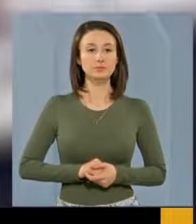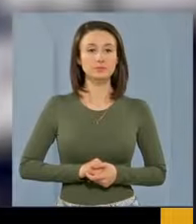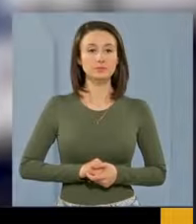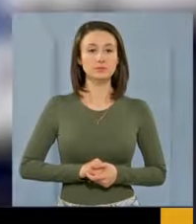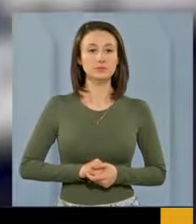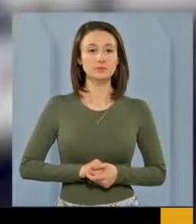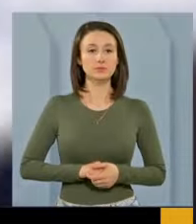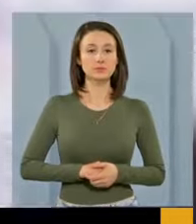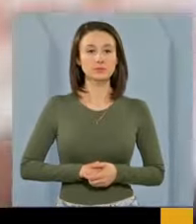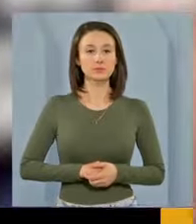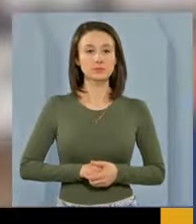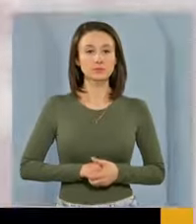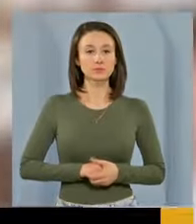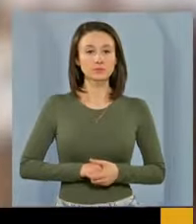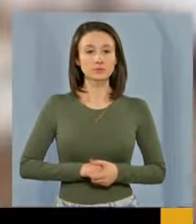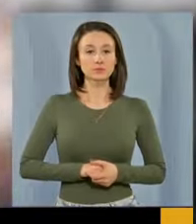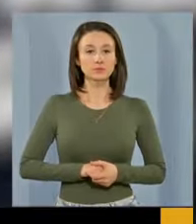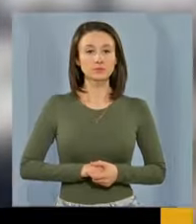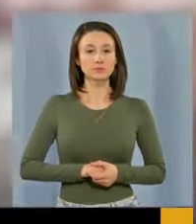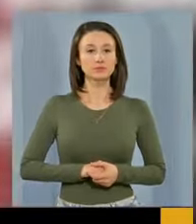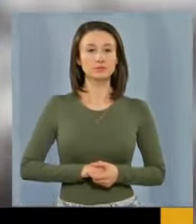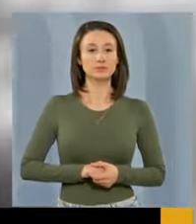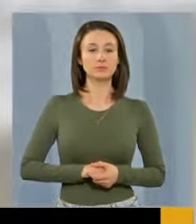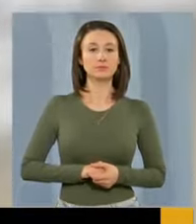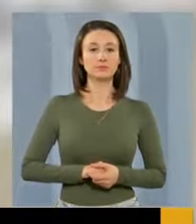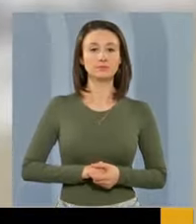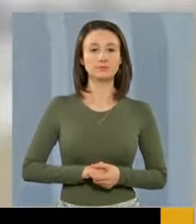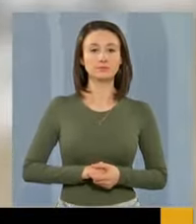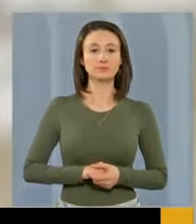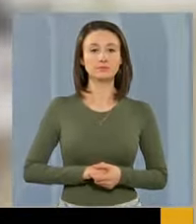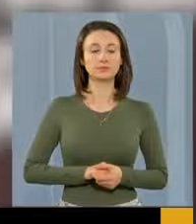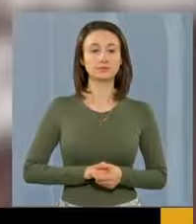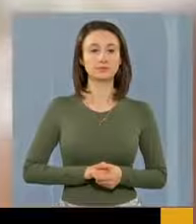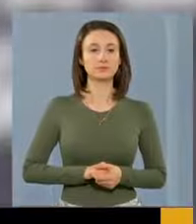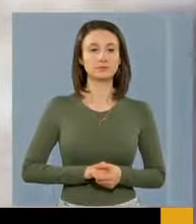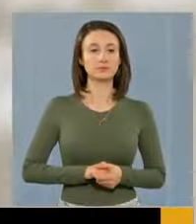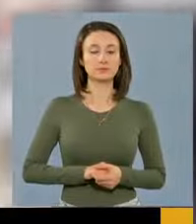Știți cumva de ce v-au adus? Ce se pune v-au adus aici?